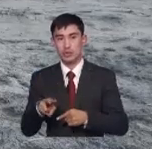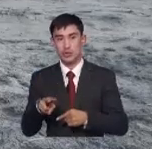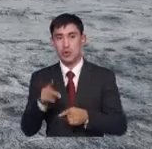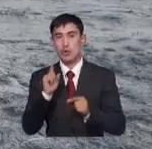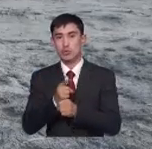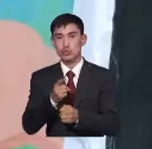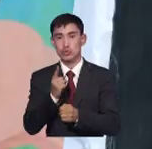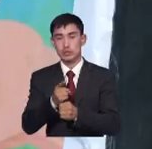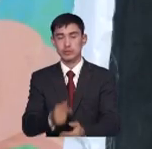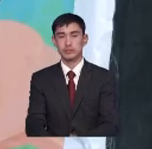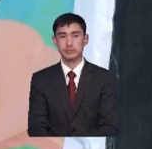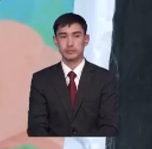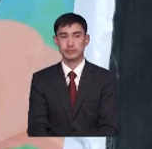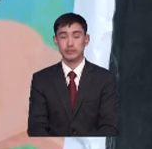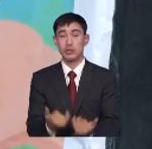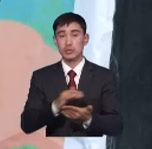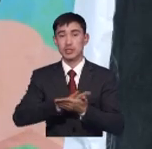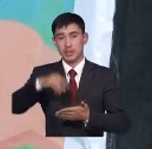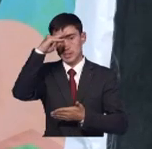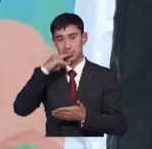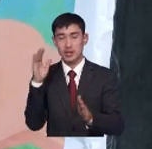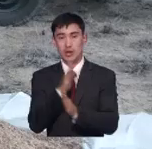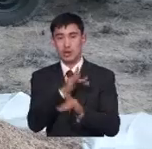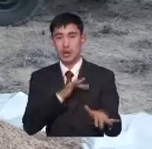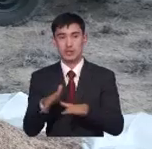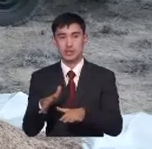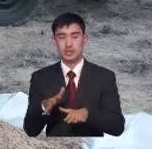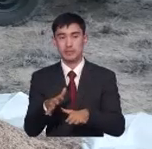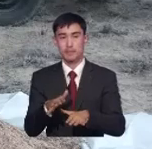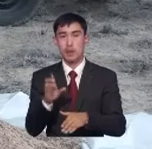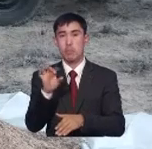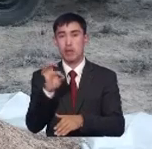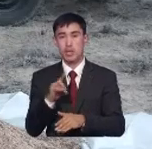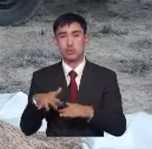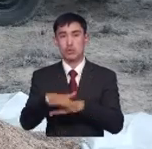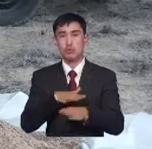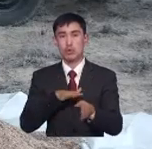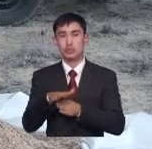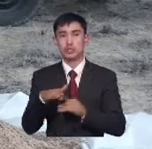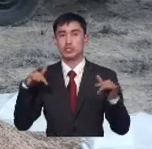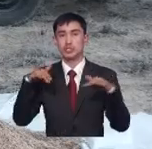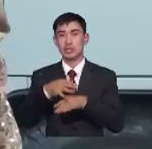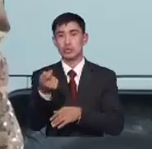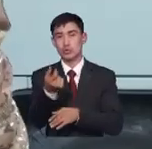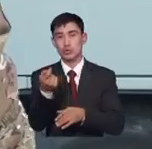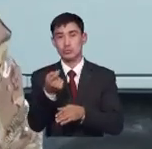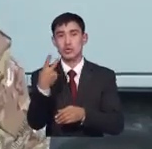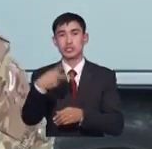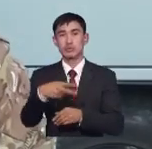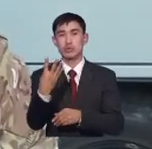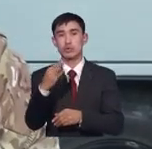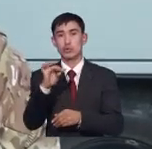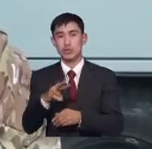рұқсат жоқ. Бүгінгі Таза Қазақстан экологиялық акциясы аясында Балқаш өңірі бойынша жиналған тұқым көлемі